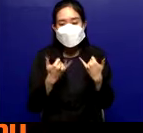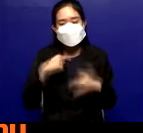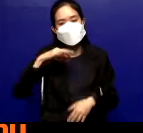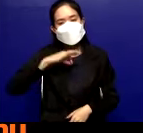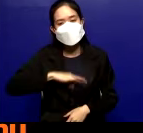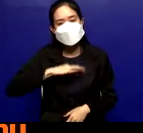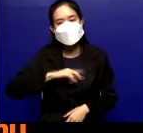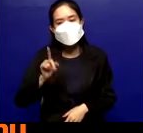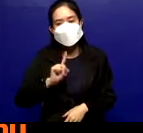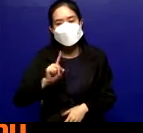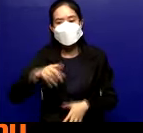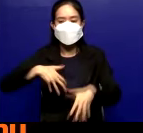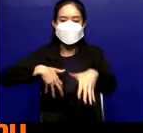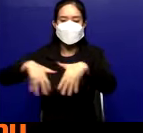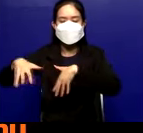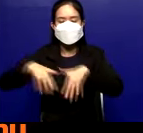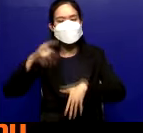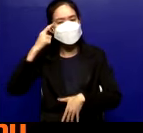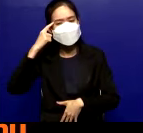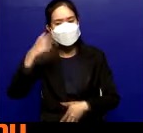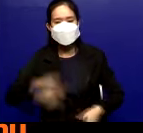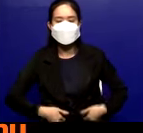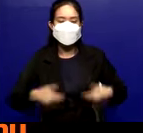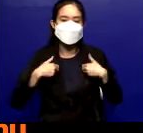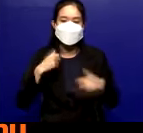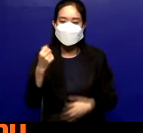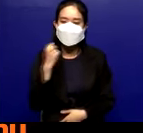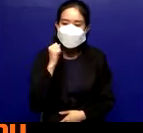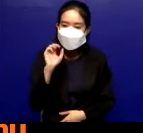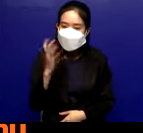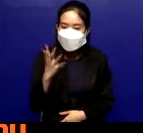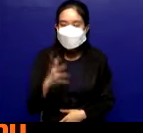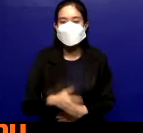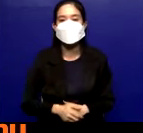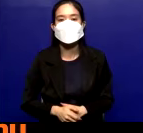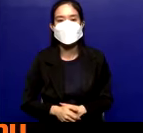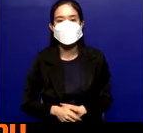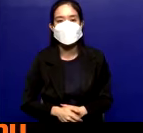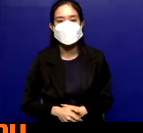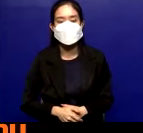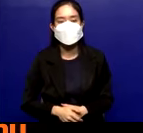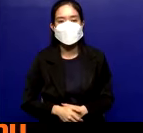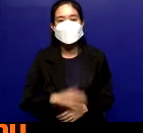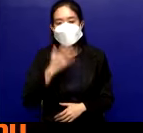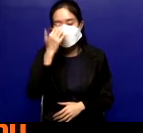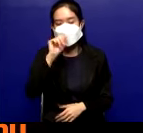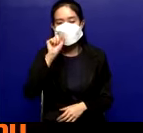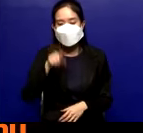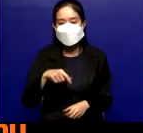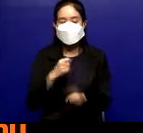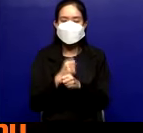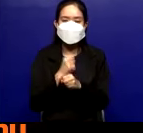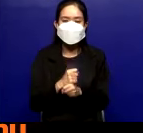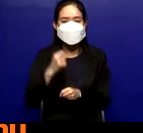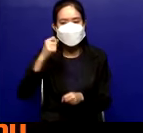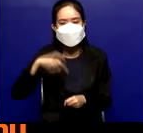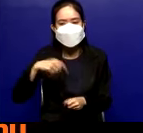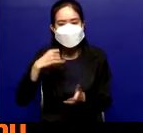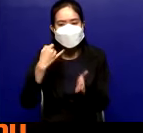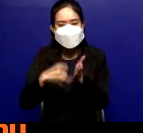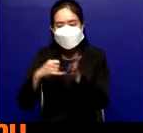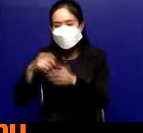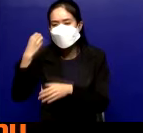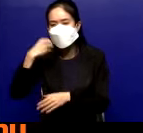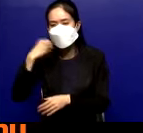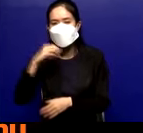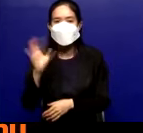คงใดๆในชีวิตหลงเหลืออยู่แล้วนะคะแล้วเรายังจะไปตอกย้ำความรู้สึกนี้ให้กับผู้ประกันตนอีกอย่างนั้นเหรอคะส